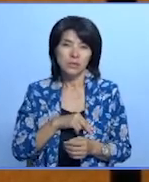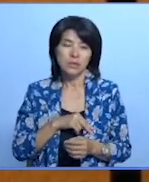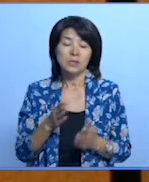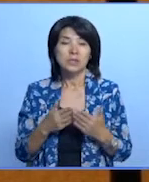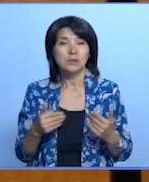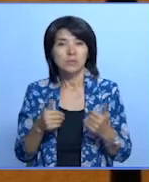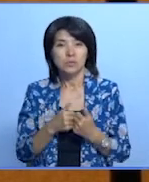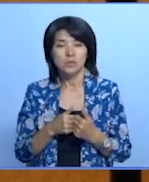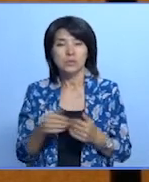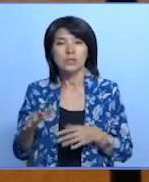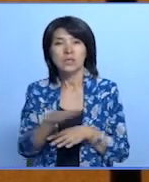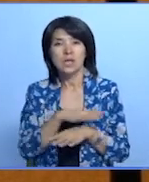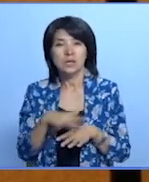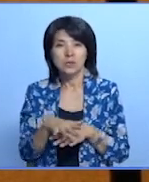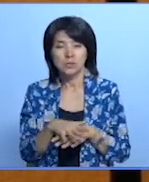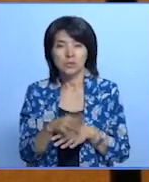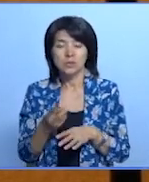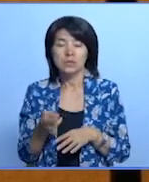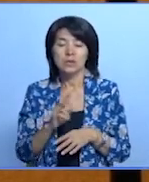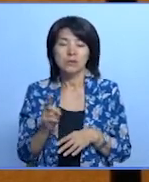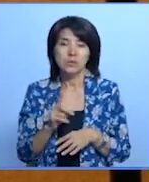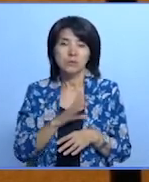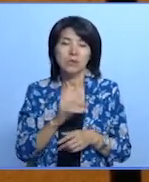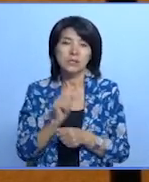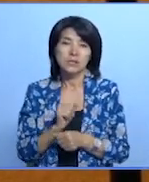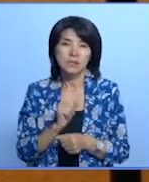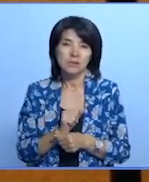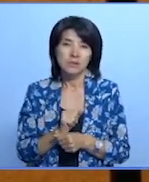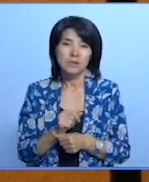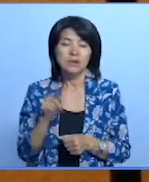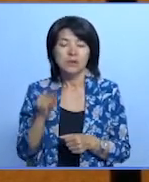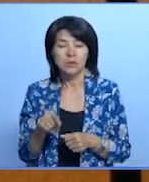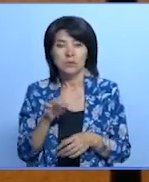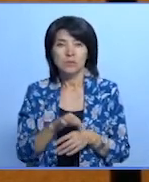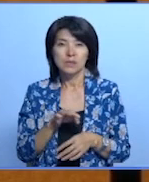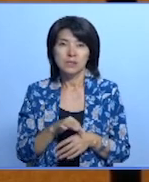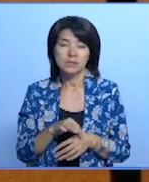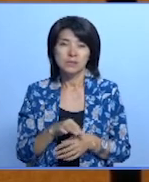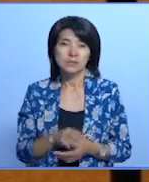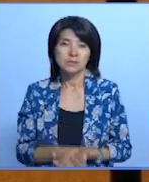семью, страну для того, чтобы остановить эту болезнь.